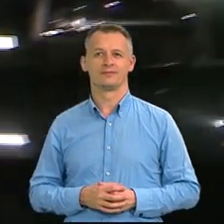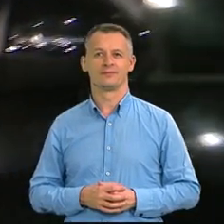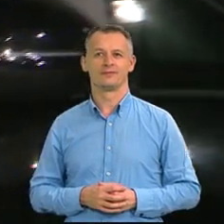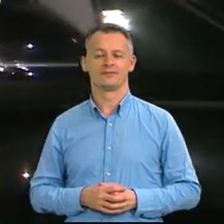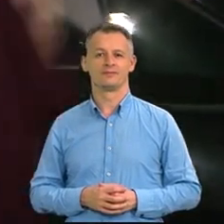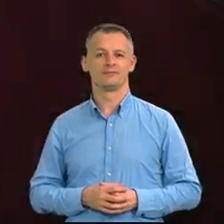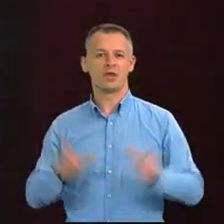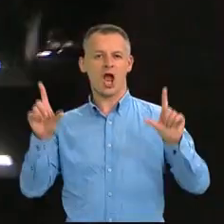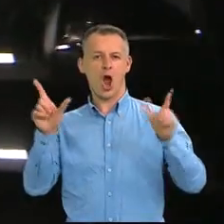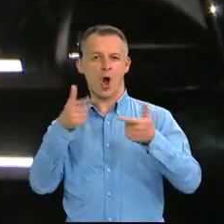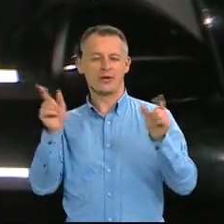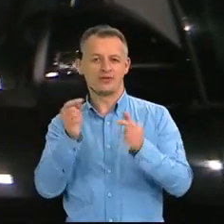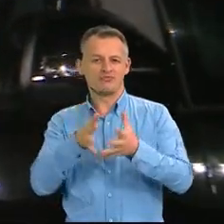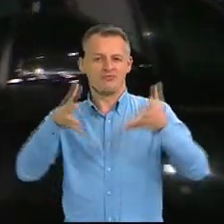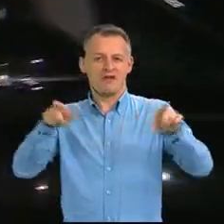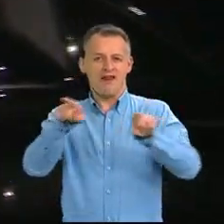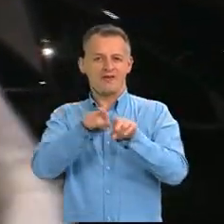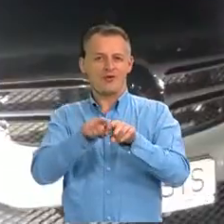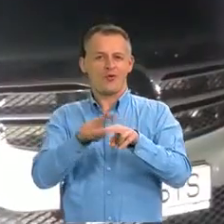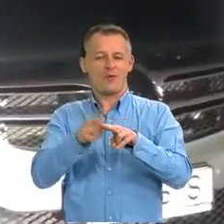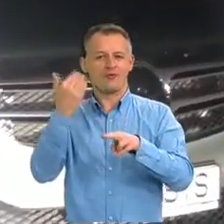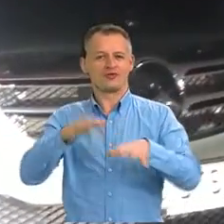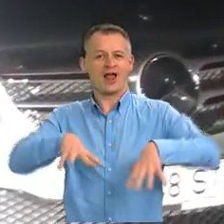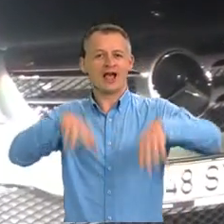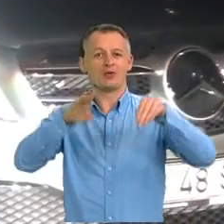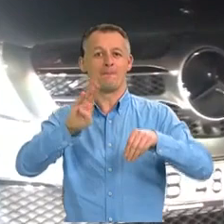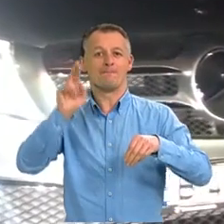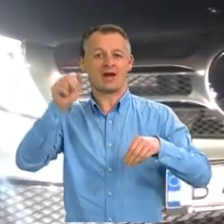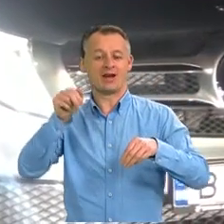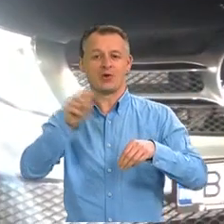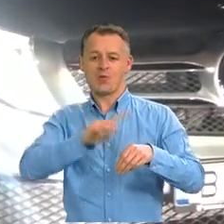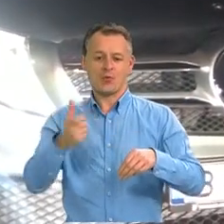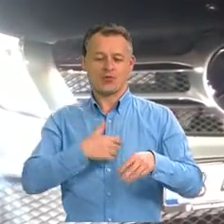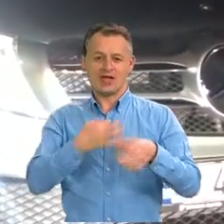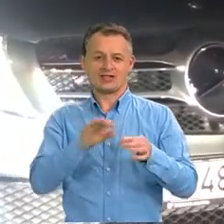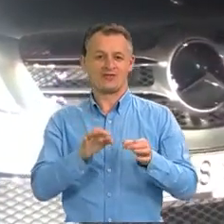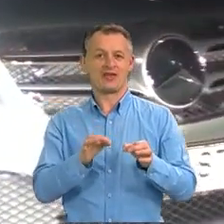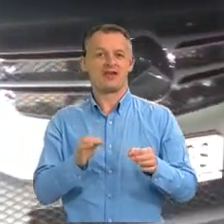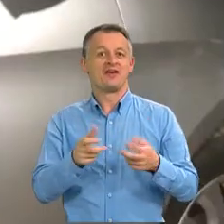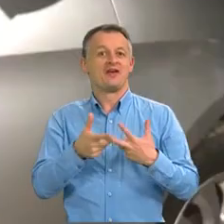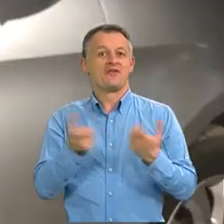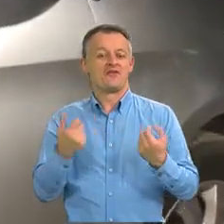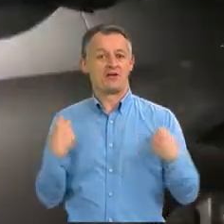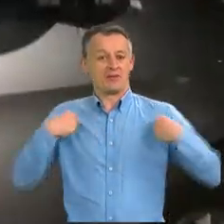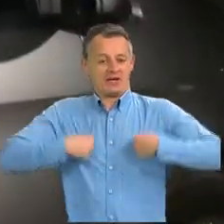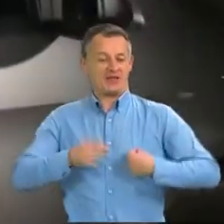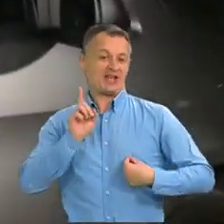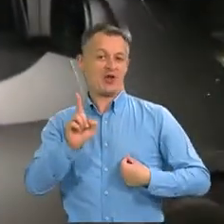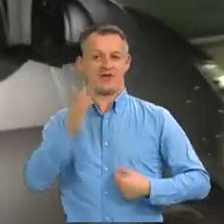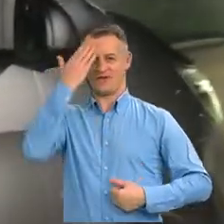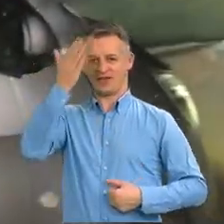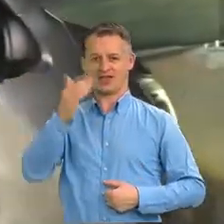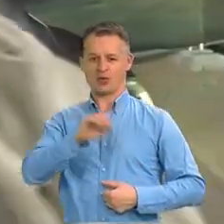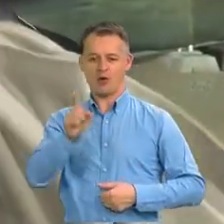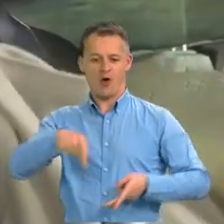O petrecere grandioasă ca cea de la Castelul Bran nu putea fi completă fără aparițiile fără cusur ale vedetelor. Deși nu au avut covor